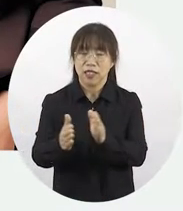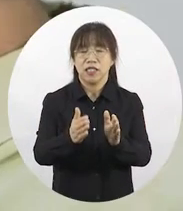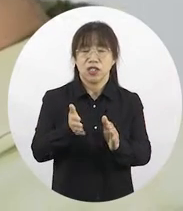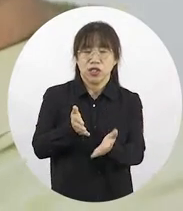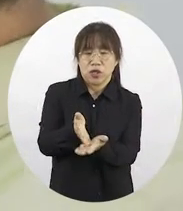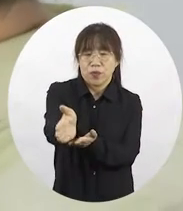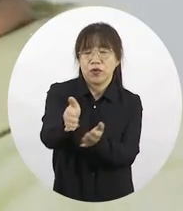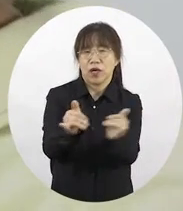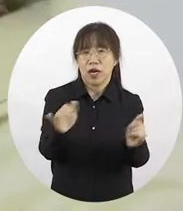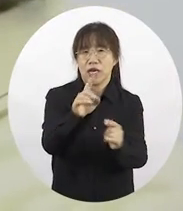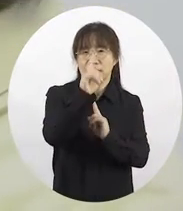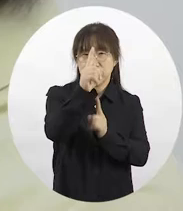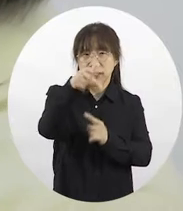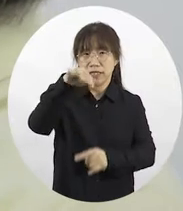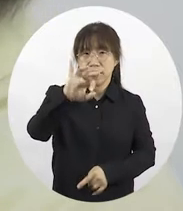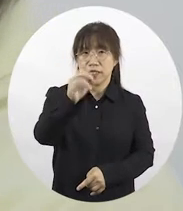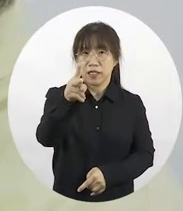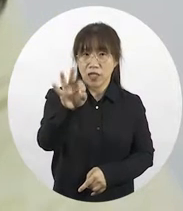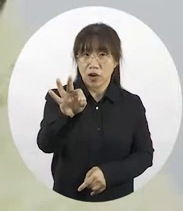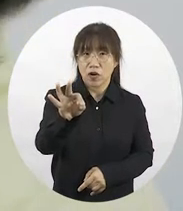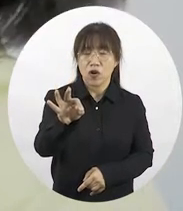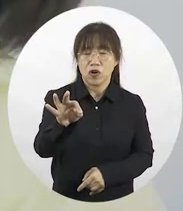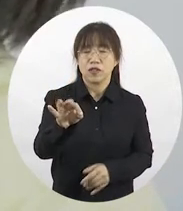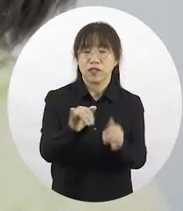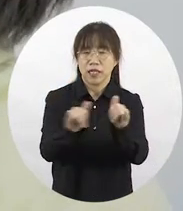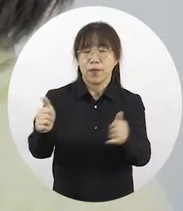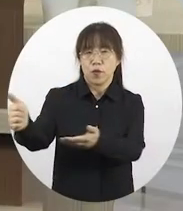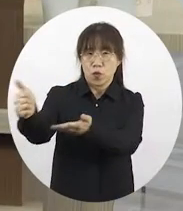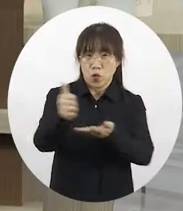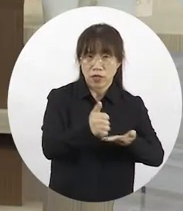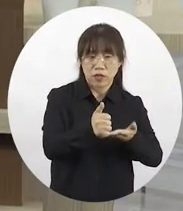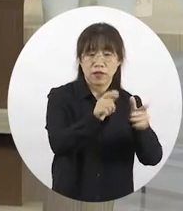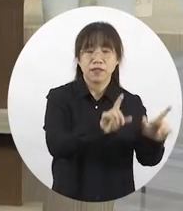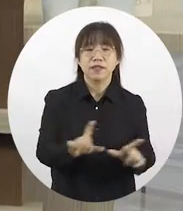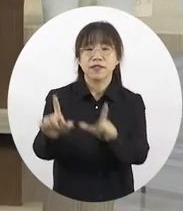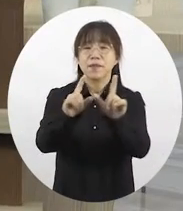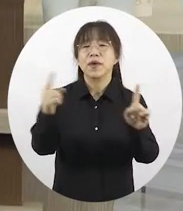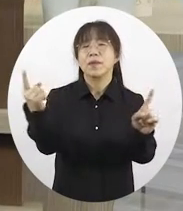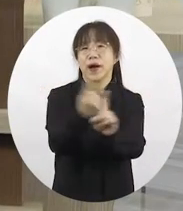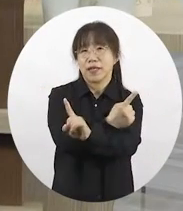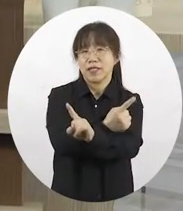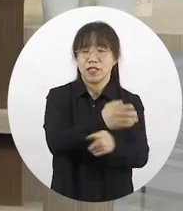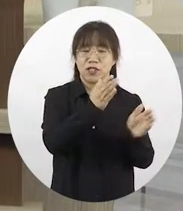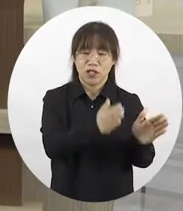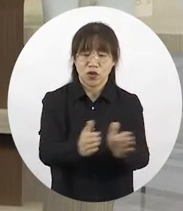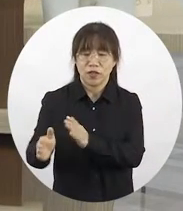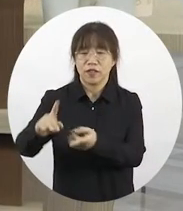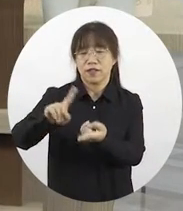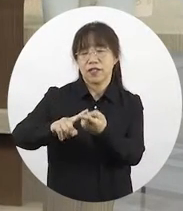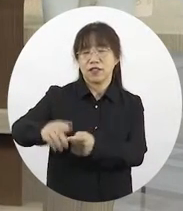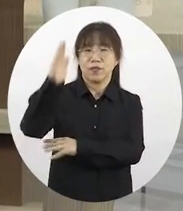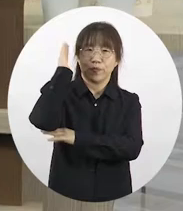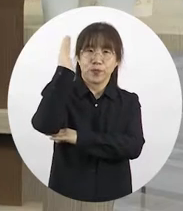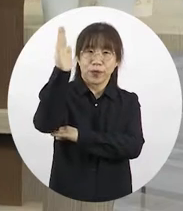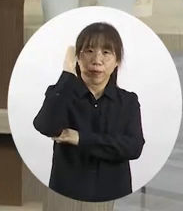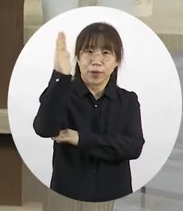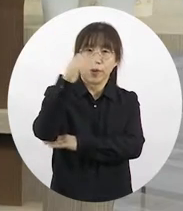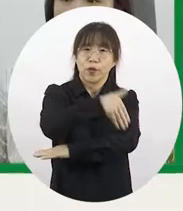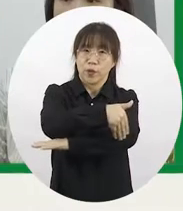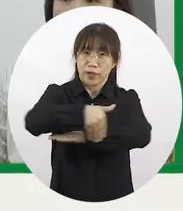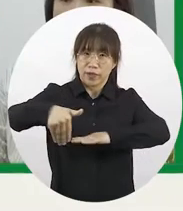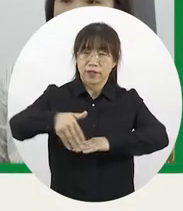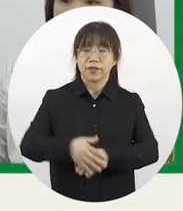정리 전문가 이지형 대표가 강사로 남아 삶이 바뀌는 신박한 정리 를 주제로 강의를 펼칩니다